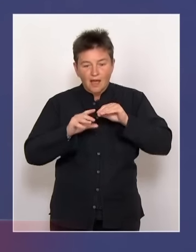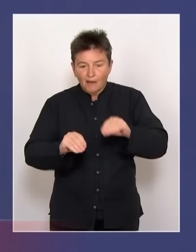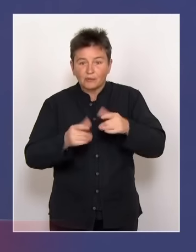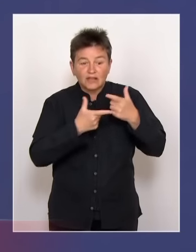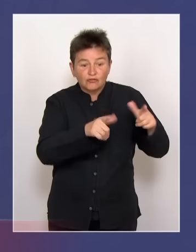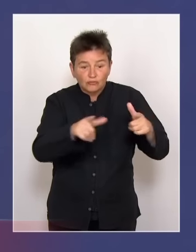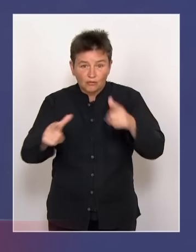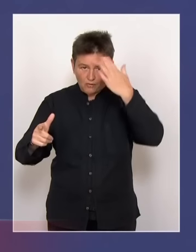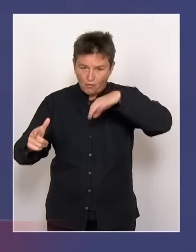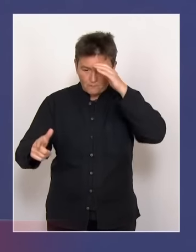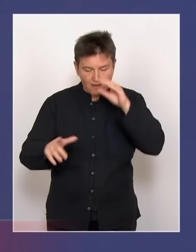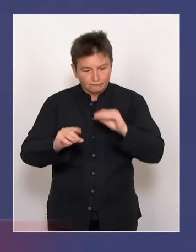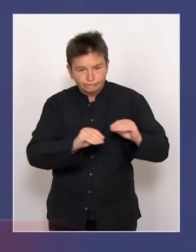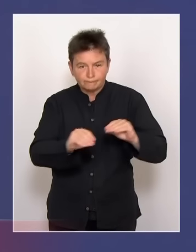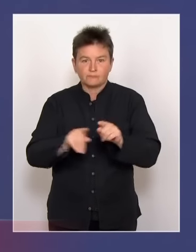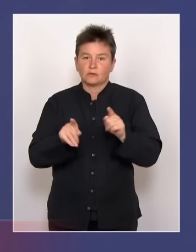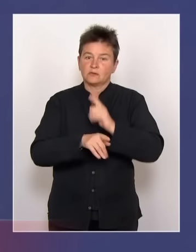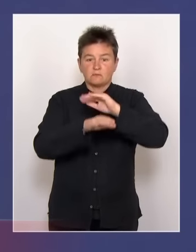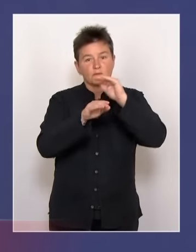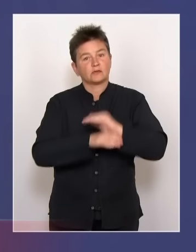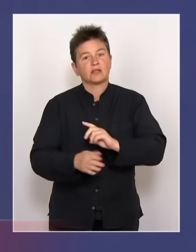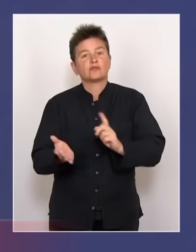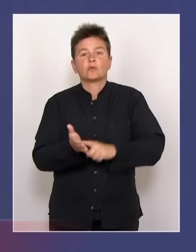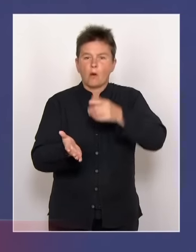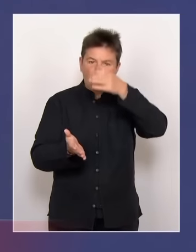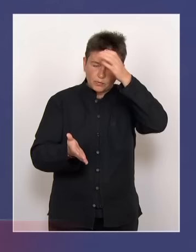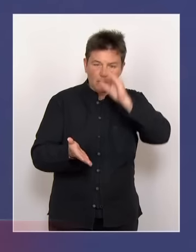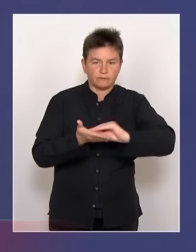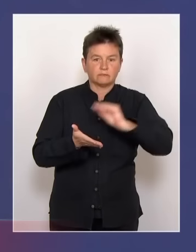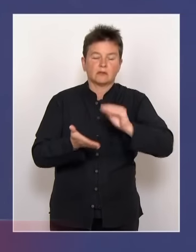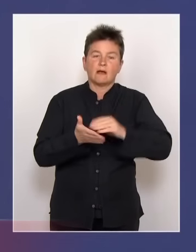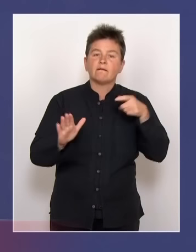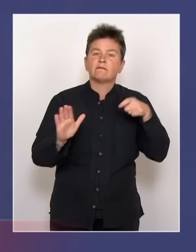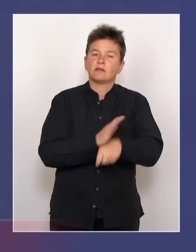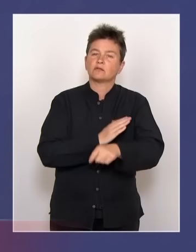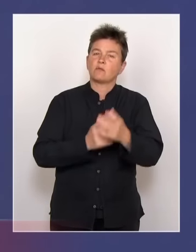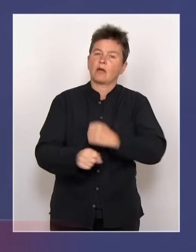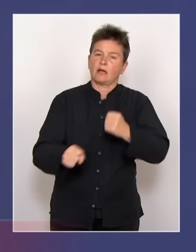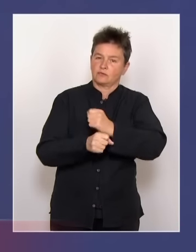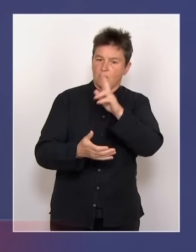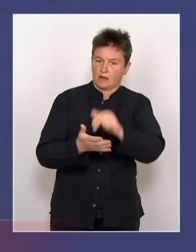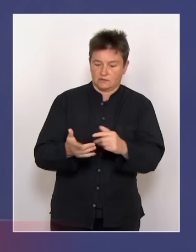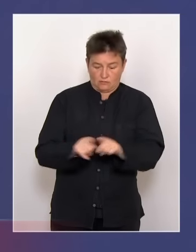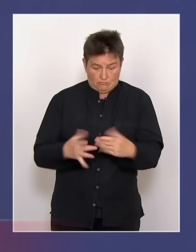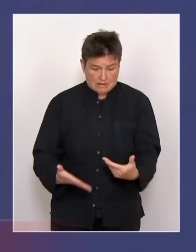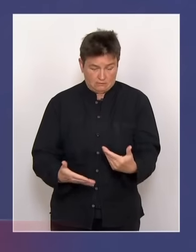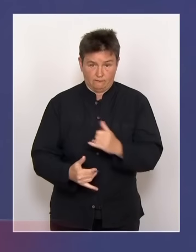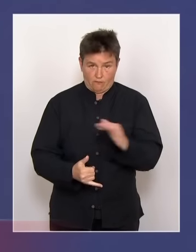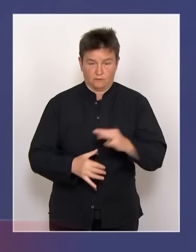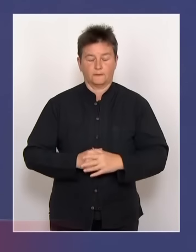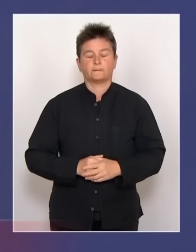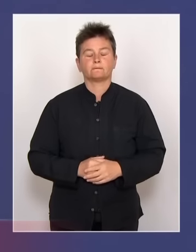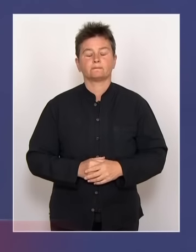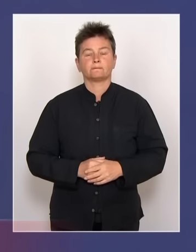langues européennes et défendre notre modèle de protection des droits d'auteur et de financement de la création artistique comme nous l'avons consolidé ces dernières années